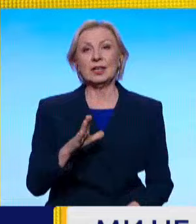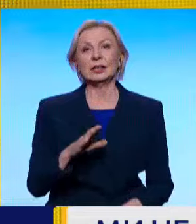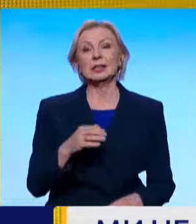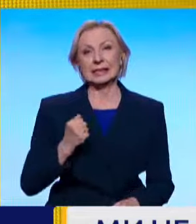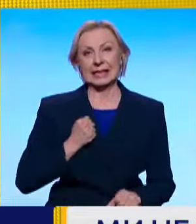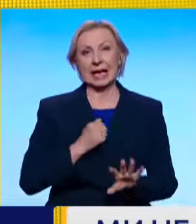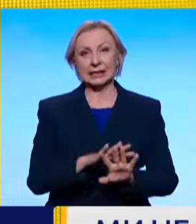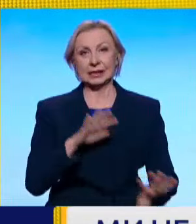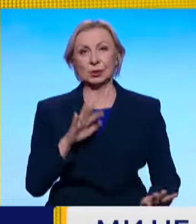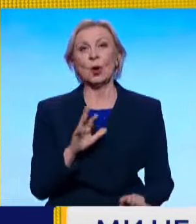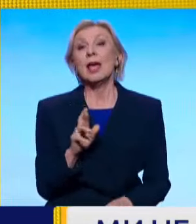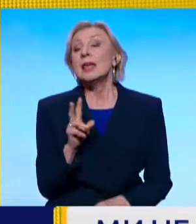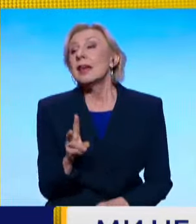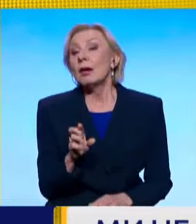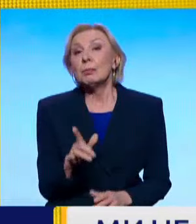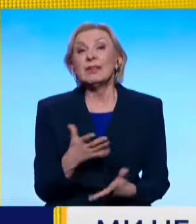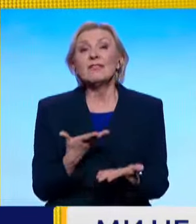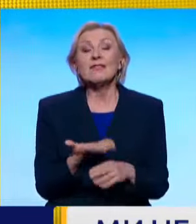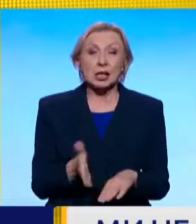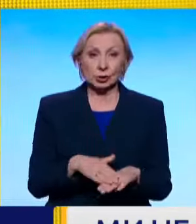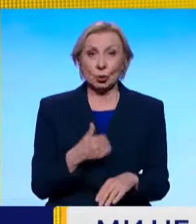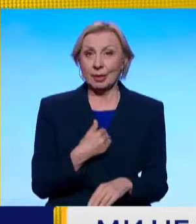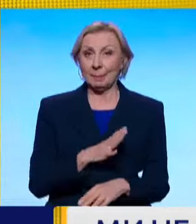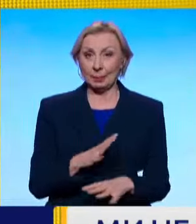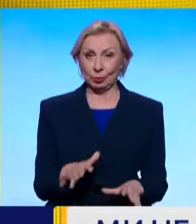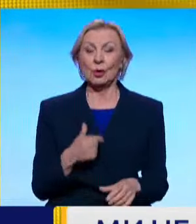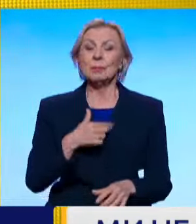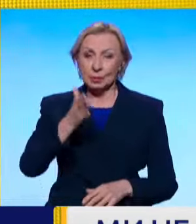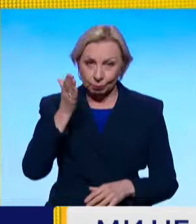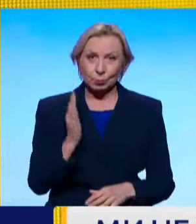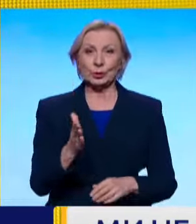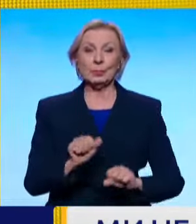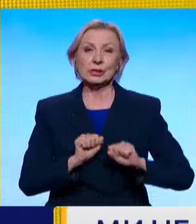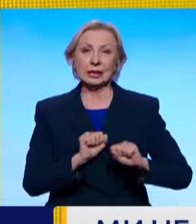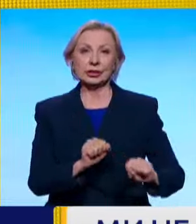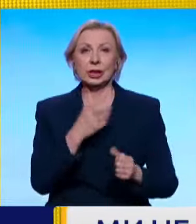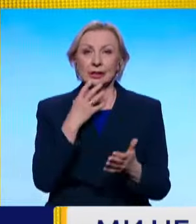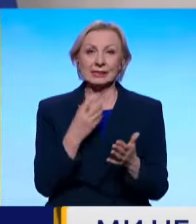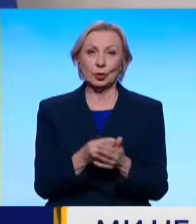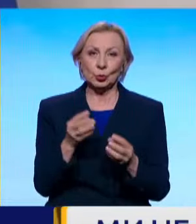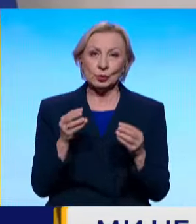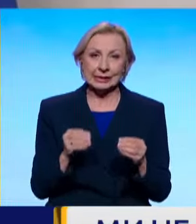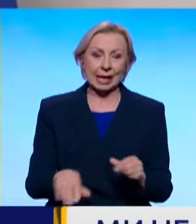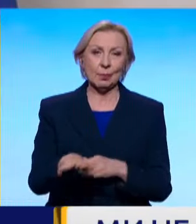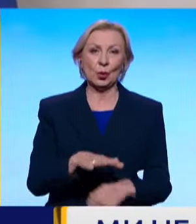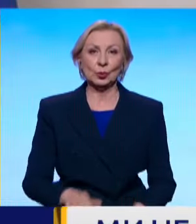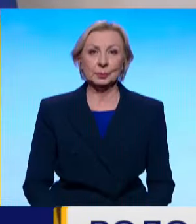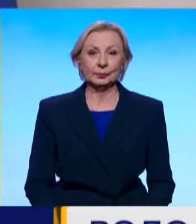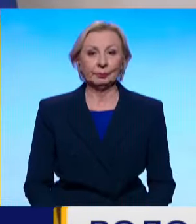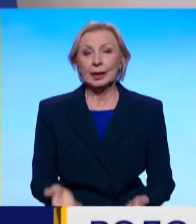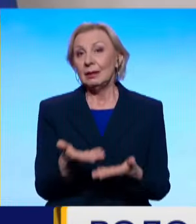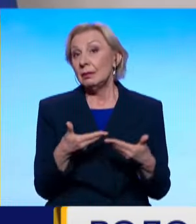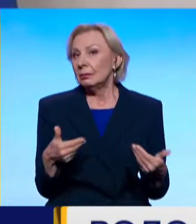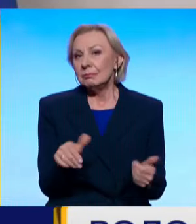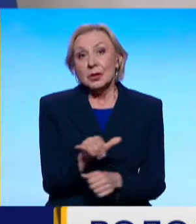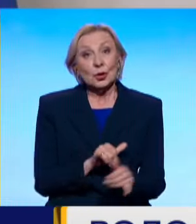би важко нам не було, ми будемо захищати свою землю, каже Володимир Зеленський. Ми